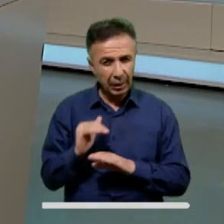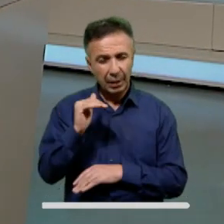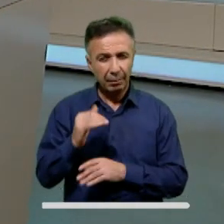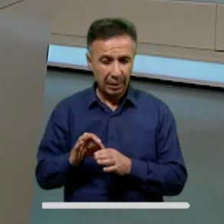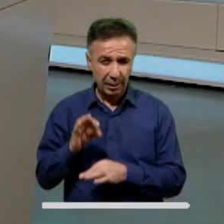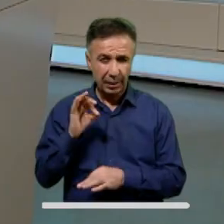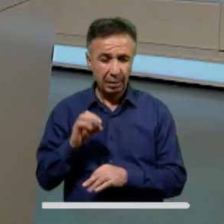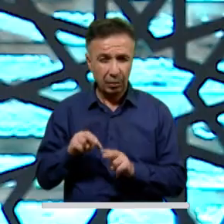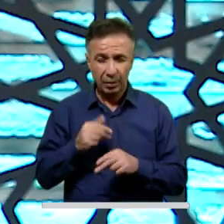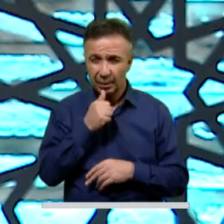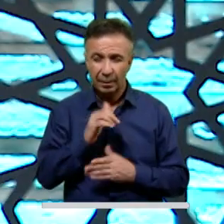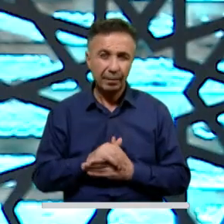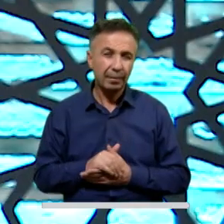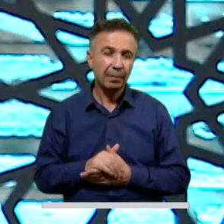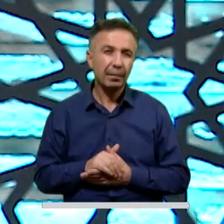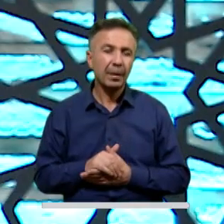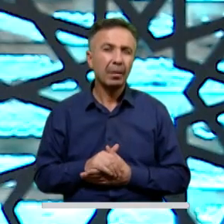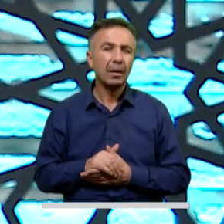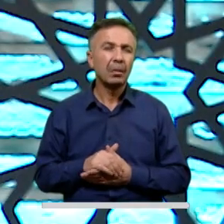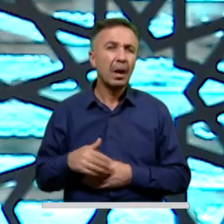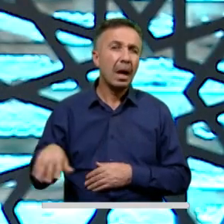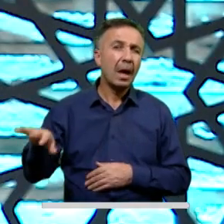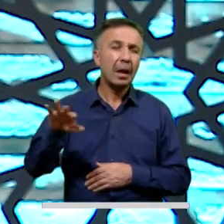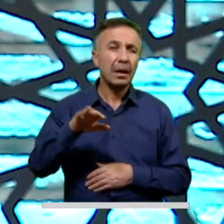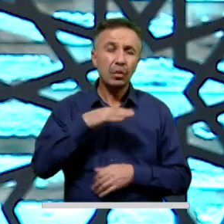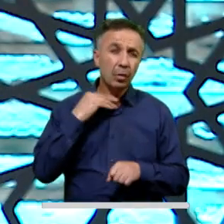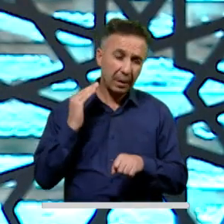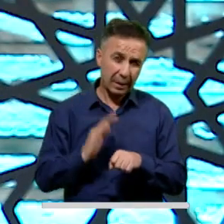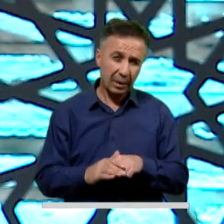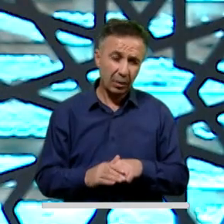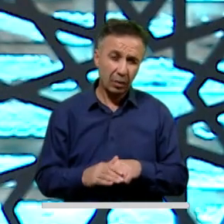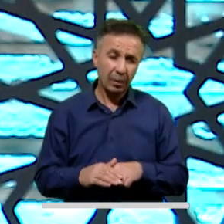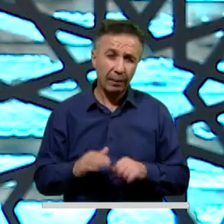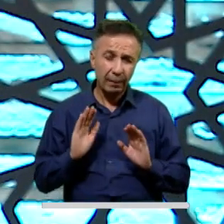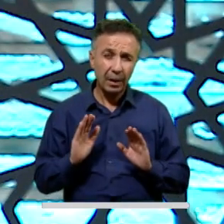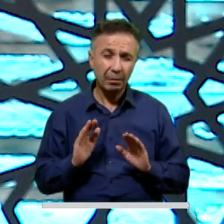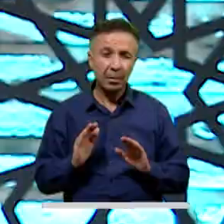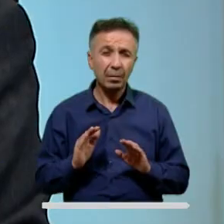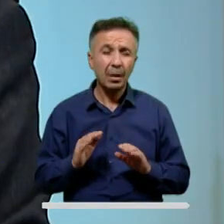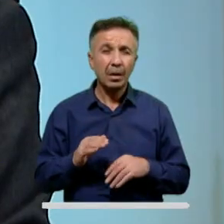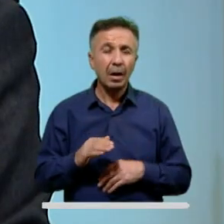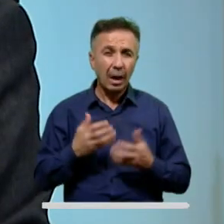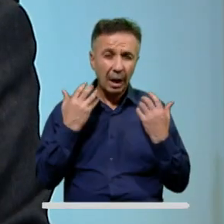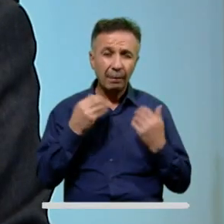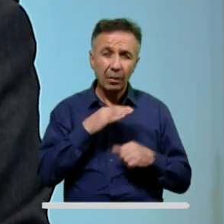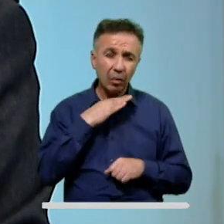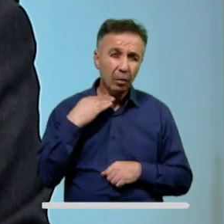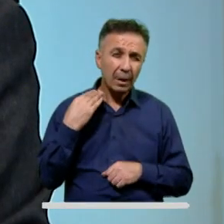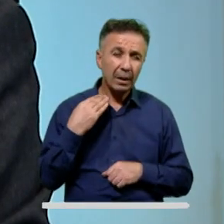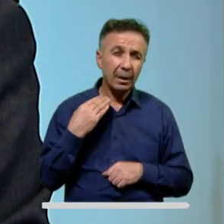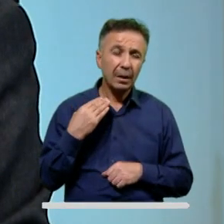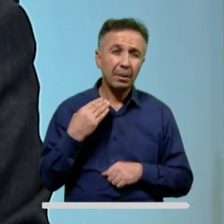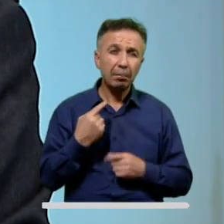dostumuz Mustafa Bey diyor ki, muhterem hocam burada herkes kurban kesiyor fakat biz kurbanı birbirimize dağıtıyoruz diyor. Yani fakir